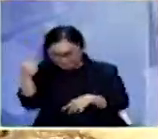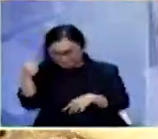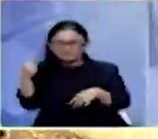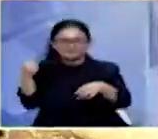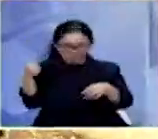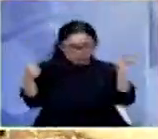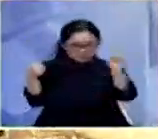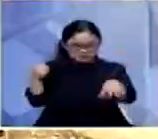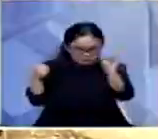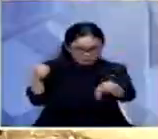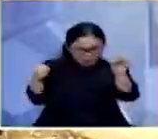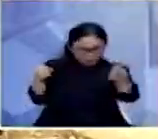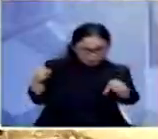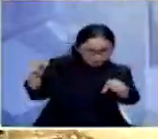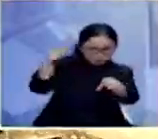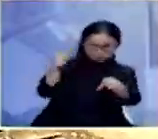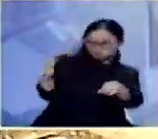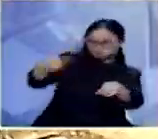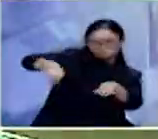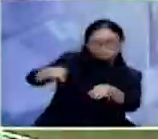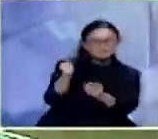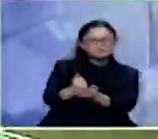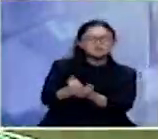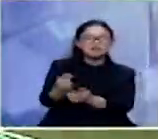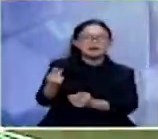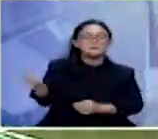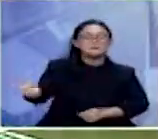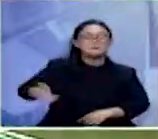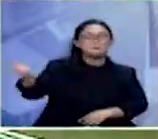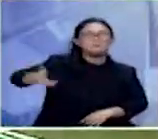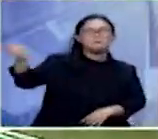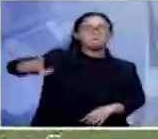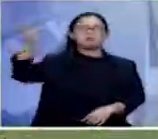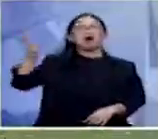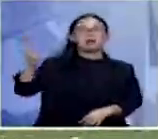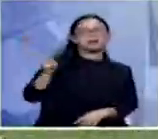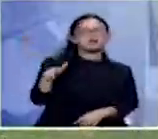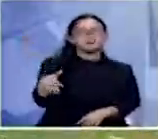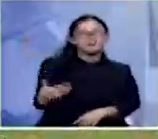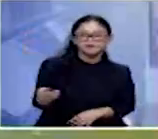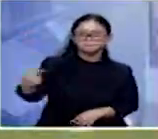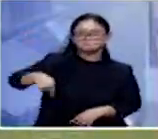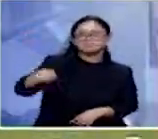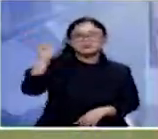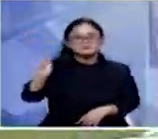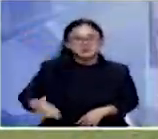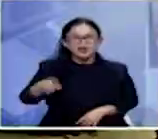sangka, maggot memiliki nilai jual tinggi dan bisa digunakan untuk pakan ternak karena memiliki kandungan protein